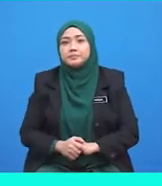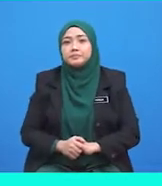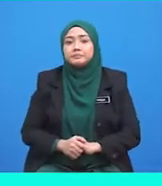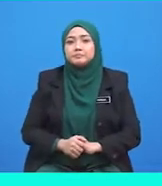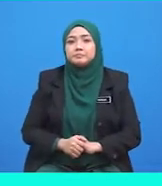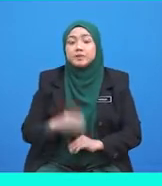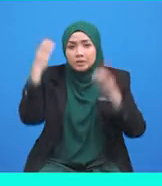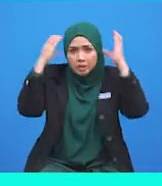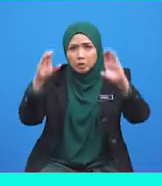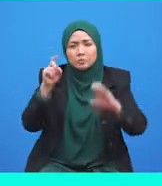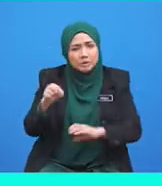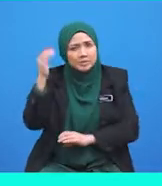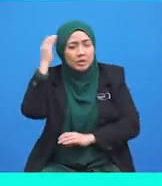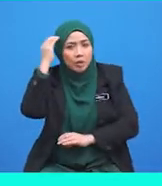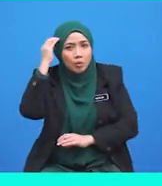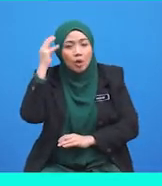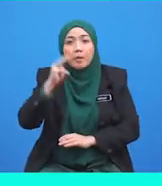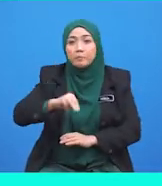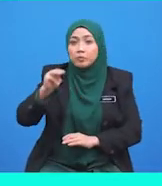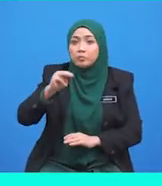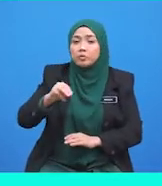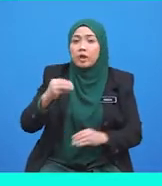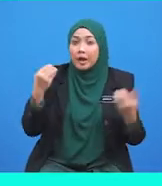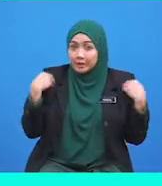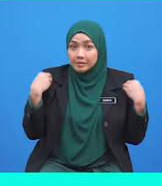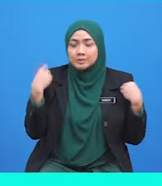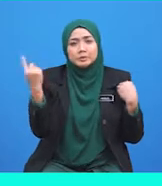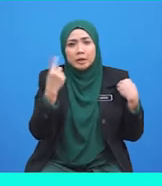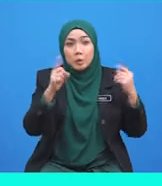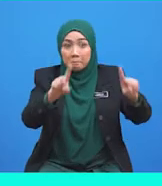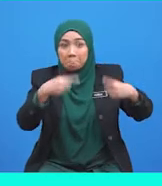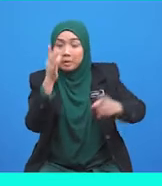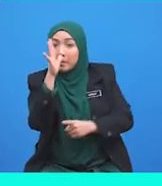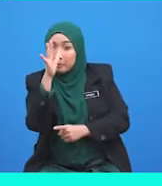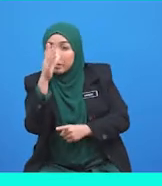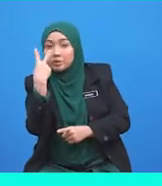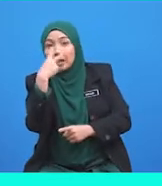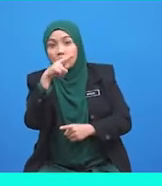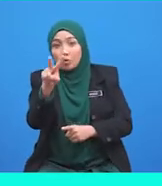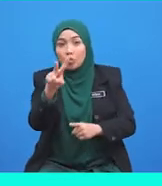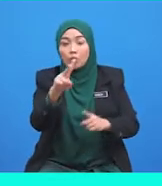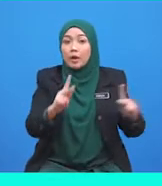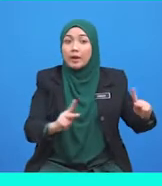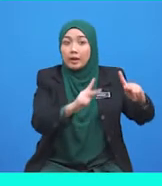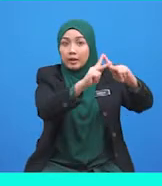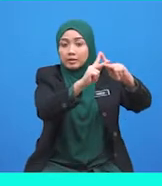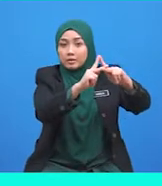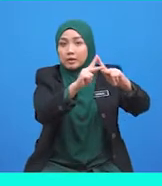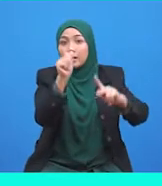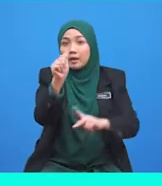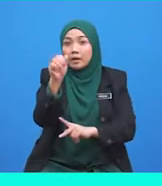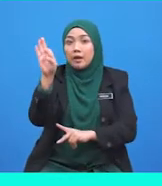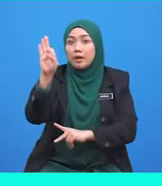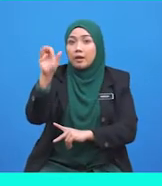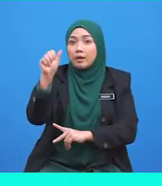Cikgu pasti murid-murid mesti turut melawat ke Kota Ephamosa. Kota Ephamosa merupakan